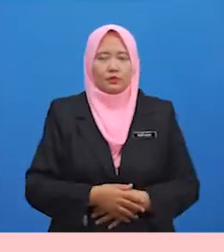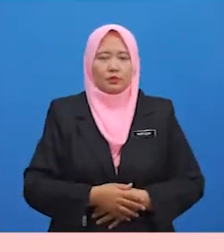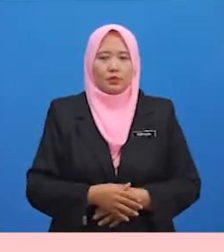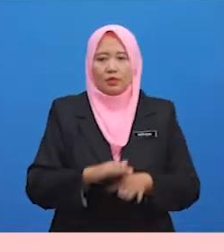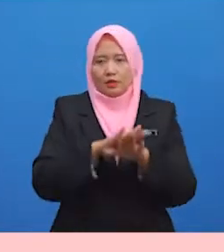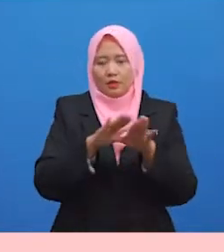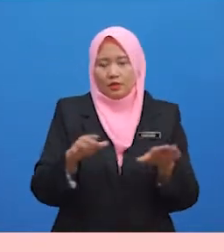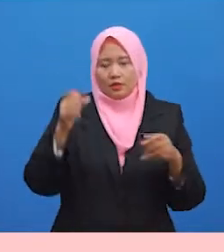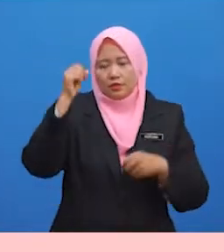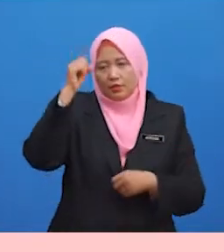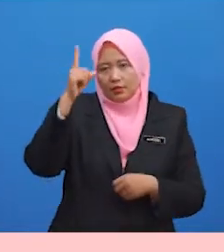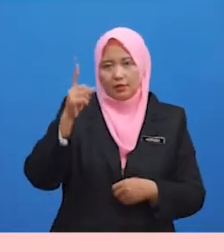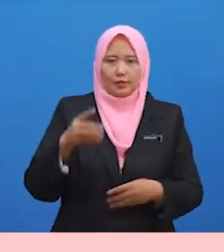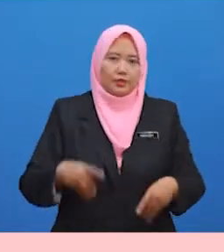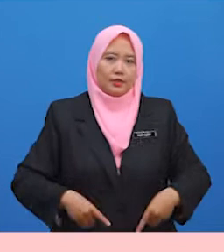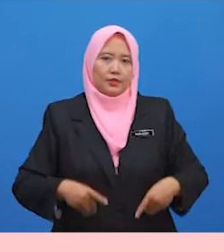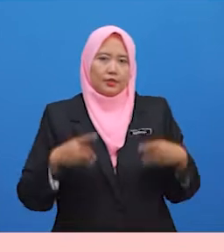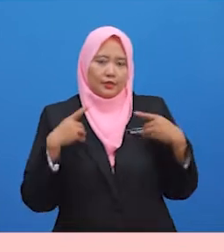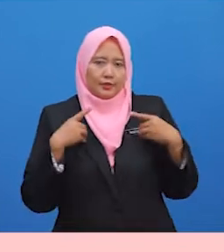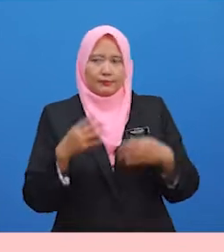tidak sedarkan diri.